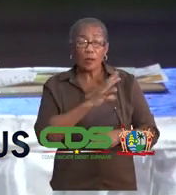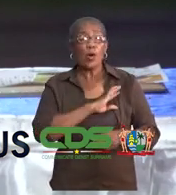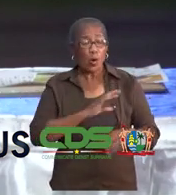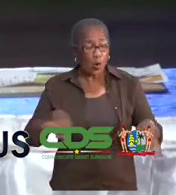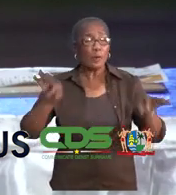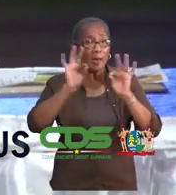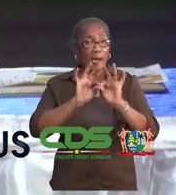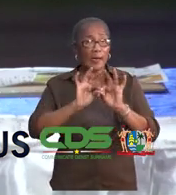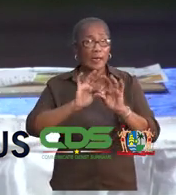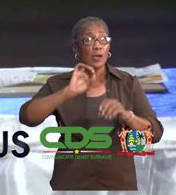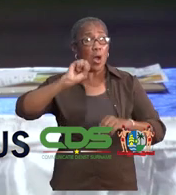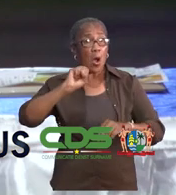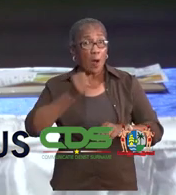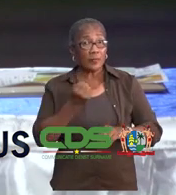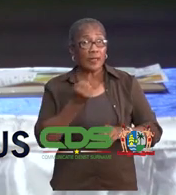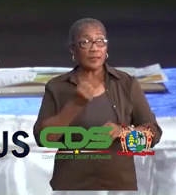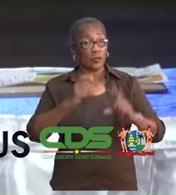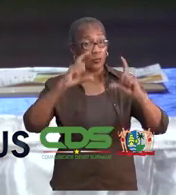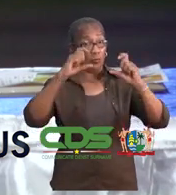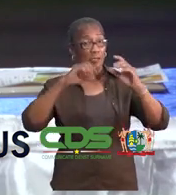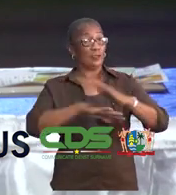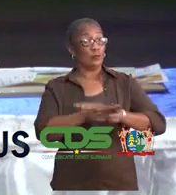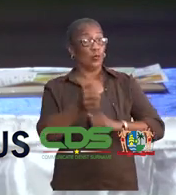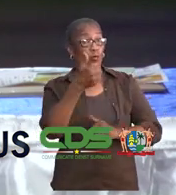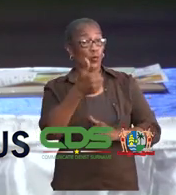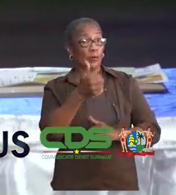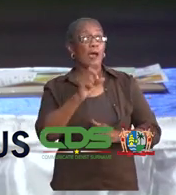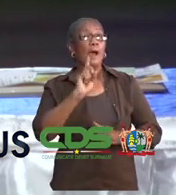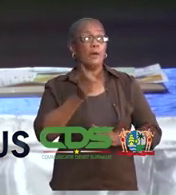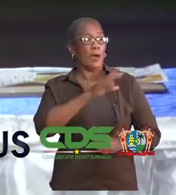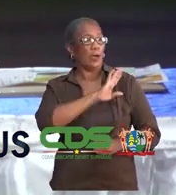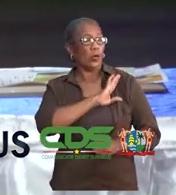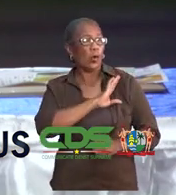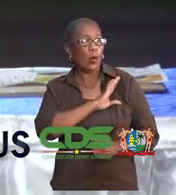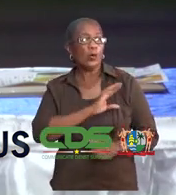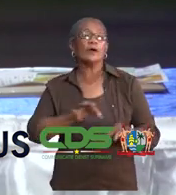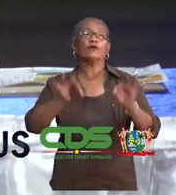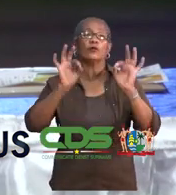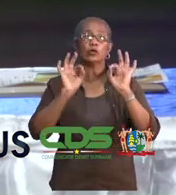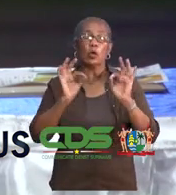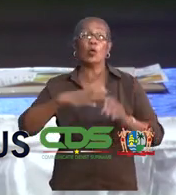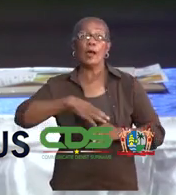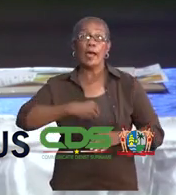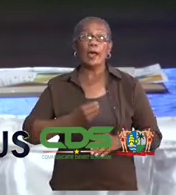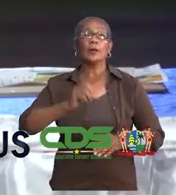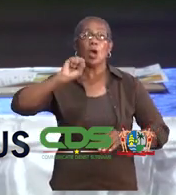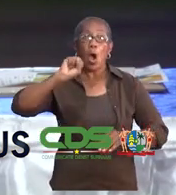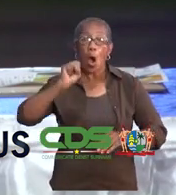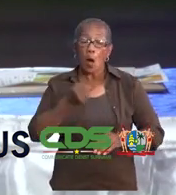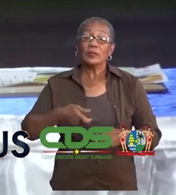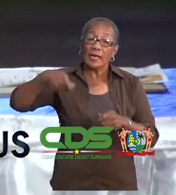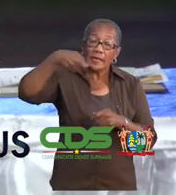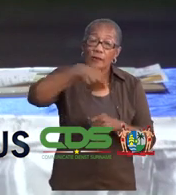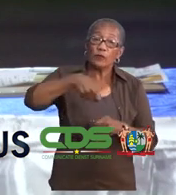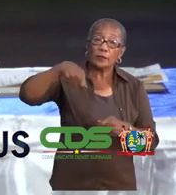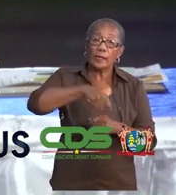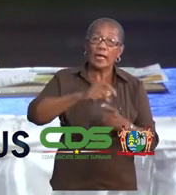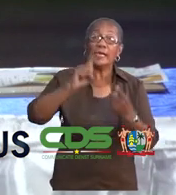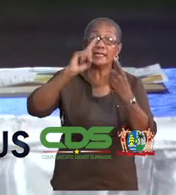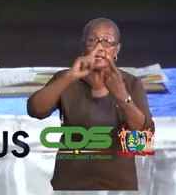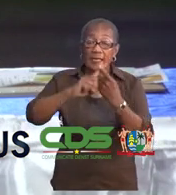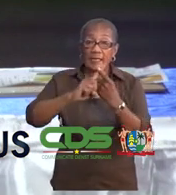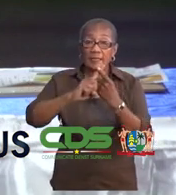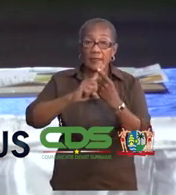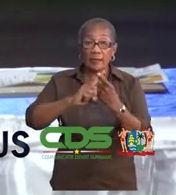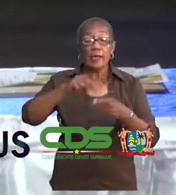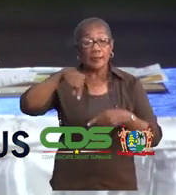dat is een dienst, dat is toerisme. Maar ook de bereidheid hebben, het vertrouwen hebben om te investeren. Dat is het eerste. Daarmee zijn